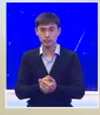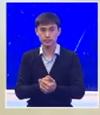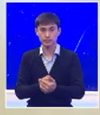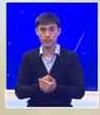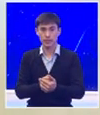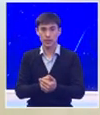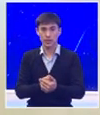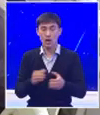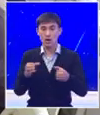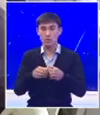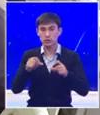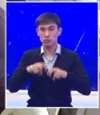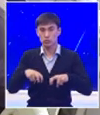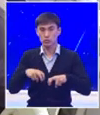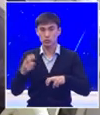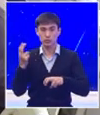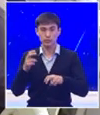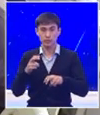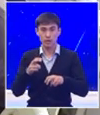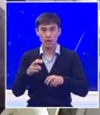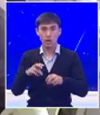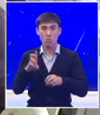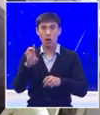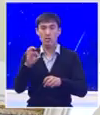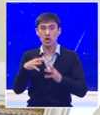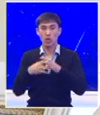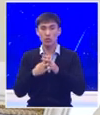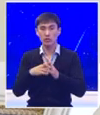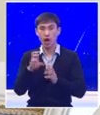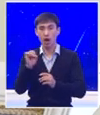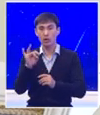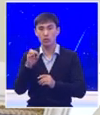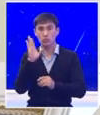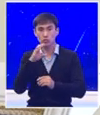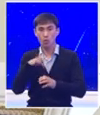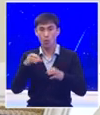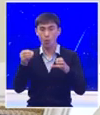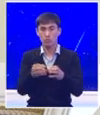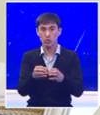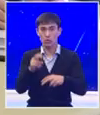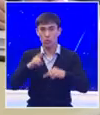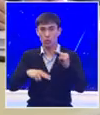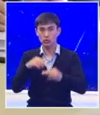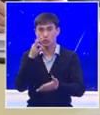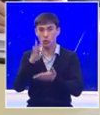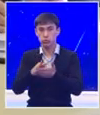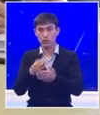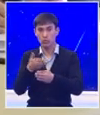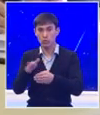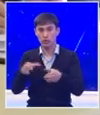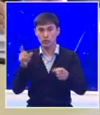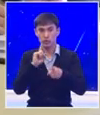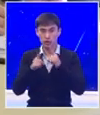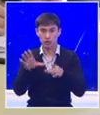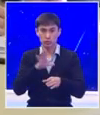соңында комиссия төрағасы Баша ауылдық округіндегі Еңкөл, Аралтөбе су қоймаларының құрылысына қатысты жауаптыларды бөлек жинат. Бірақ